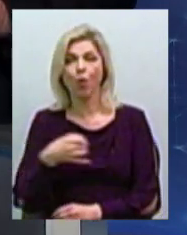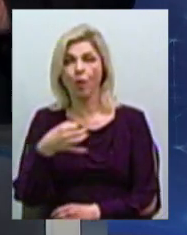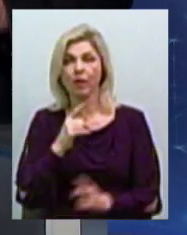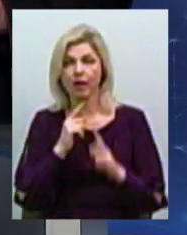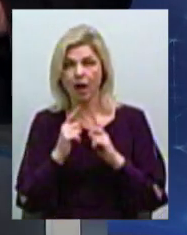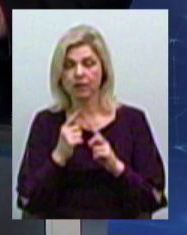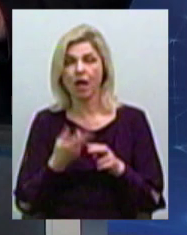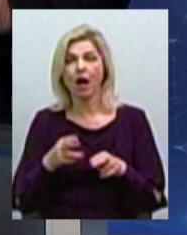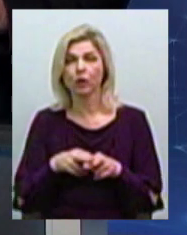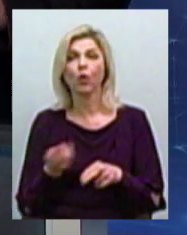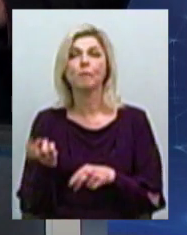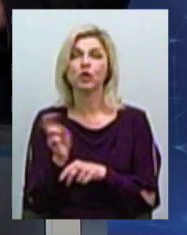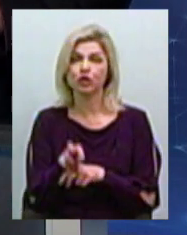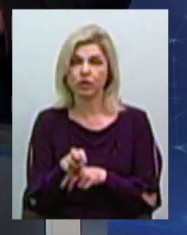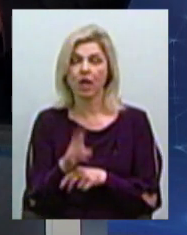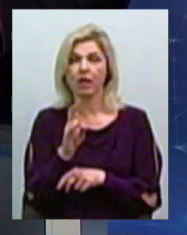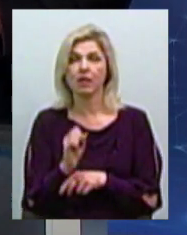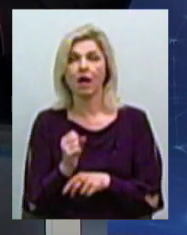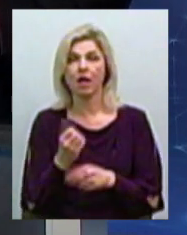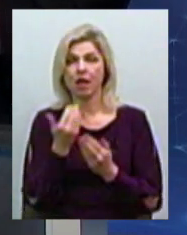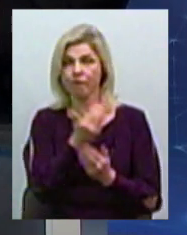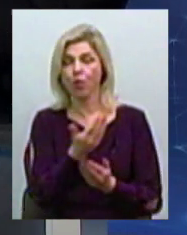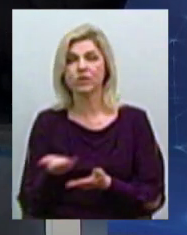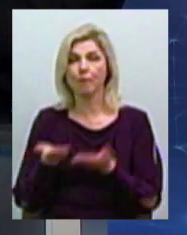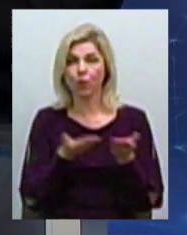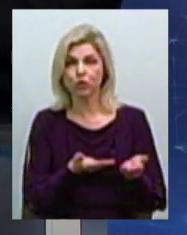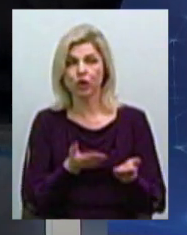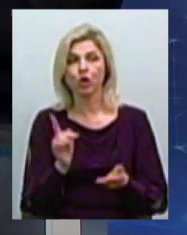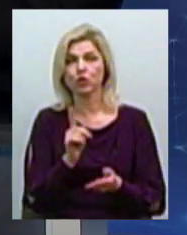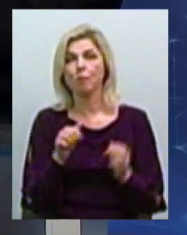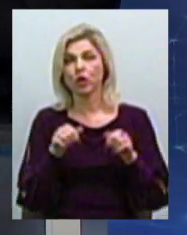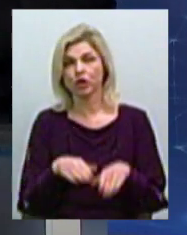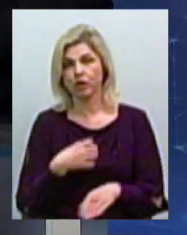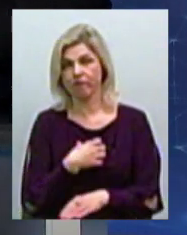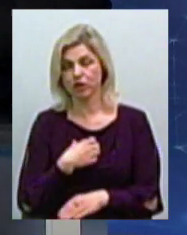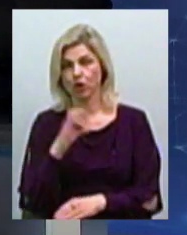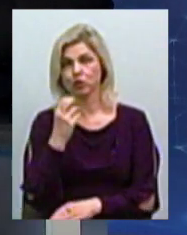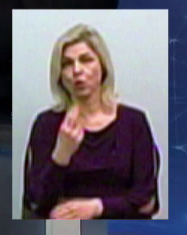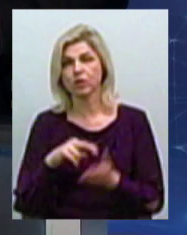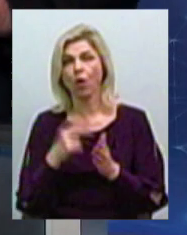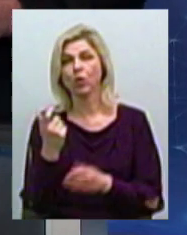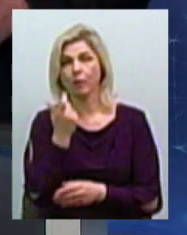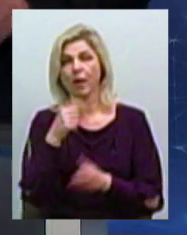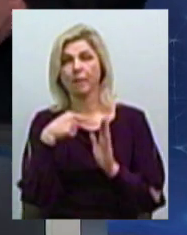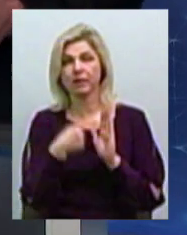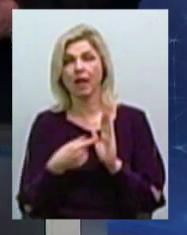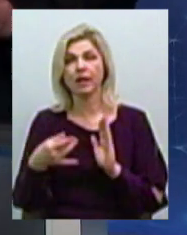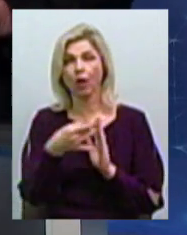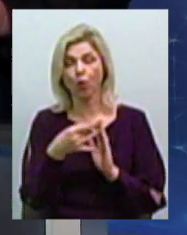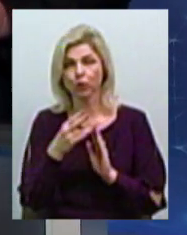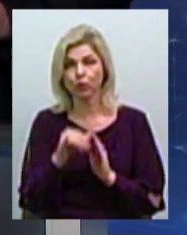котрі прийшли на його запрошення для того, щоб вирішити важливі соціально-економічні питання регіону. При